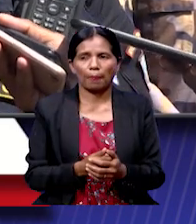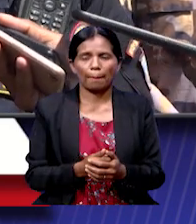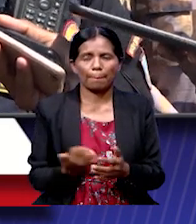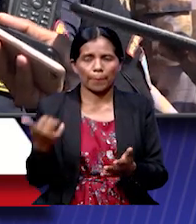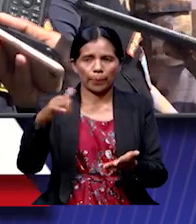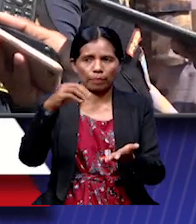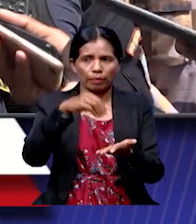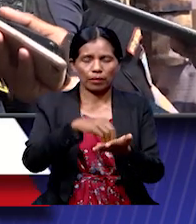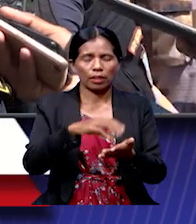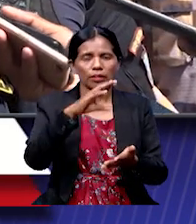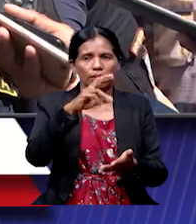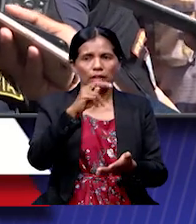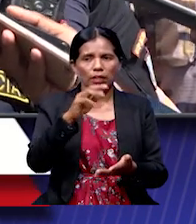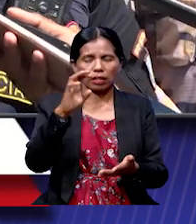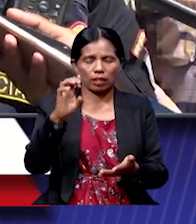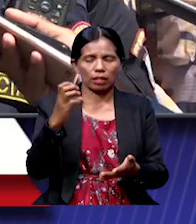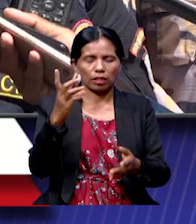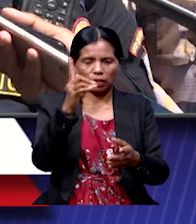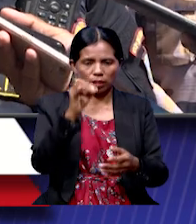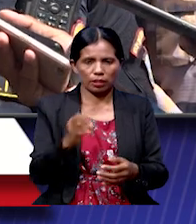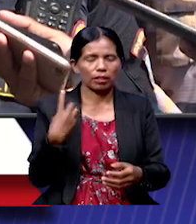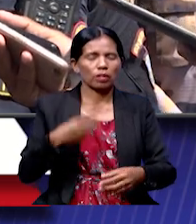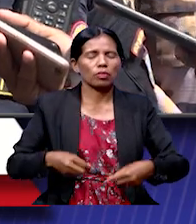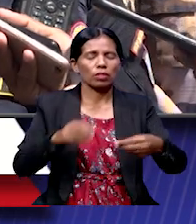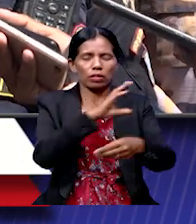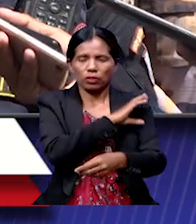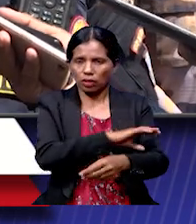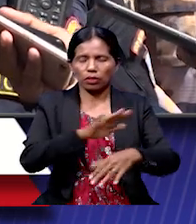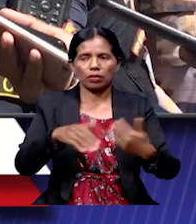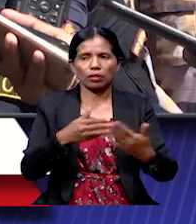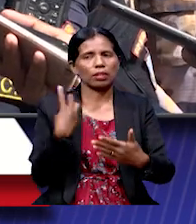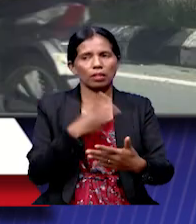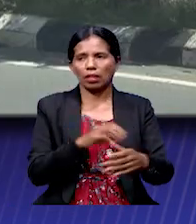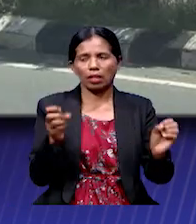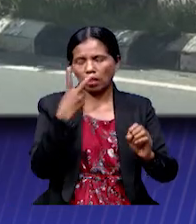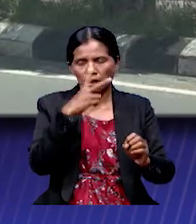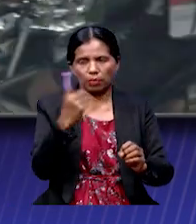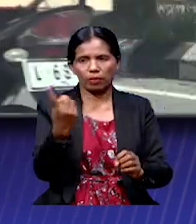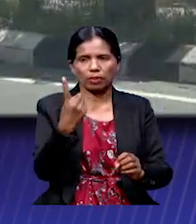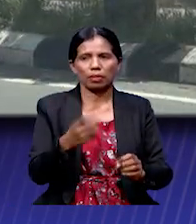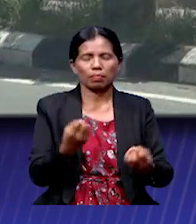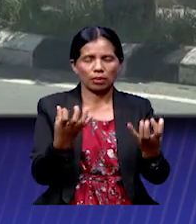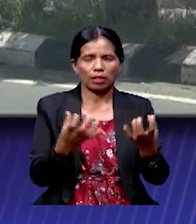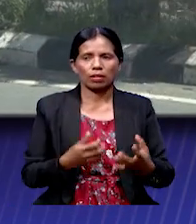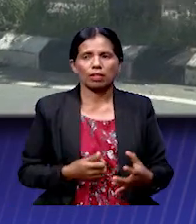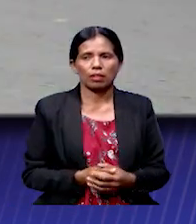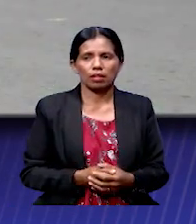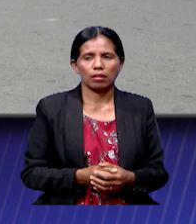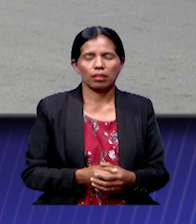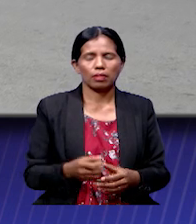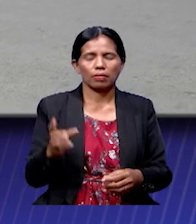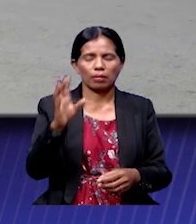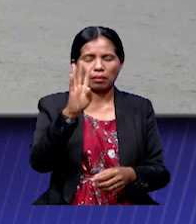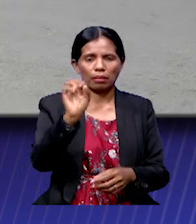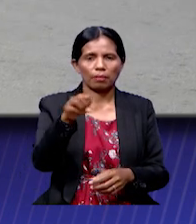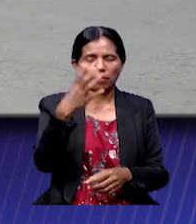era la CNN ni ya di lara ita apoyo tu segura so pamakala le vita la hareba ida de i para clima 14 ela ma bi selo